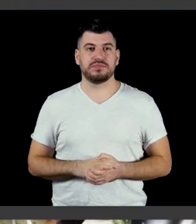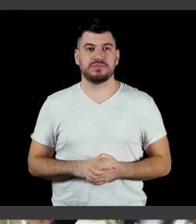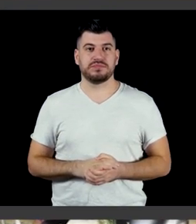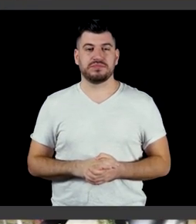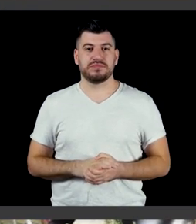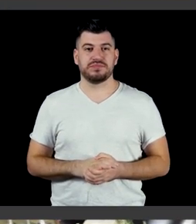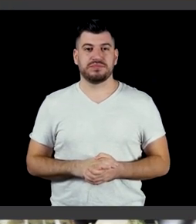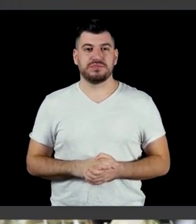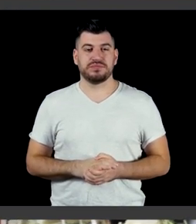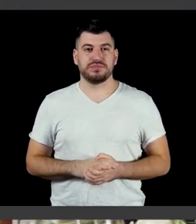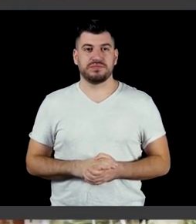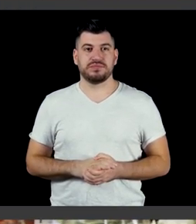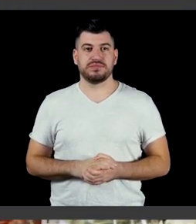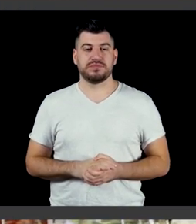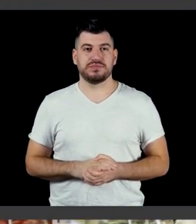3,